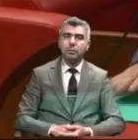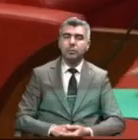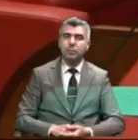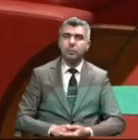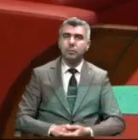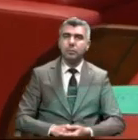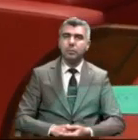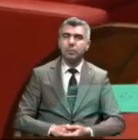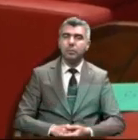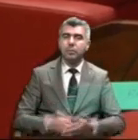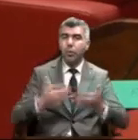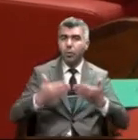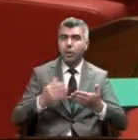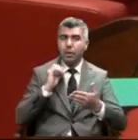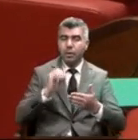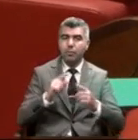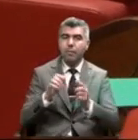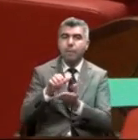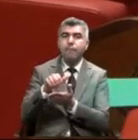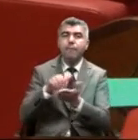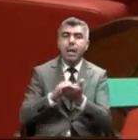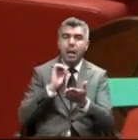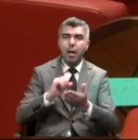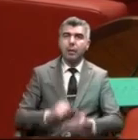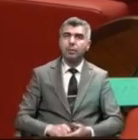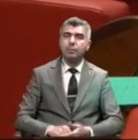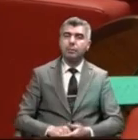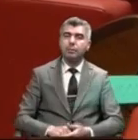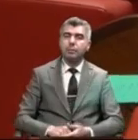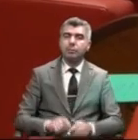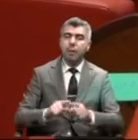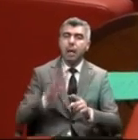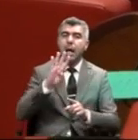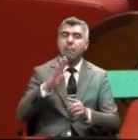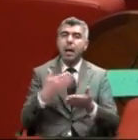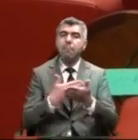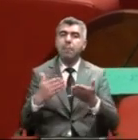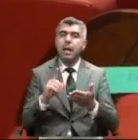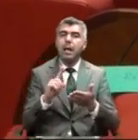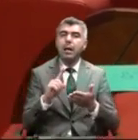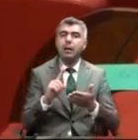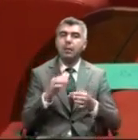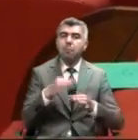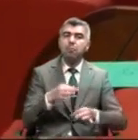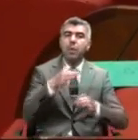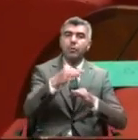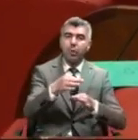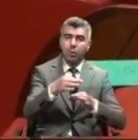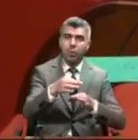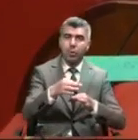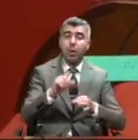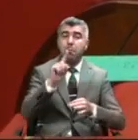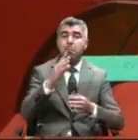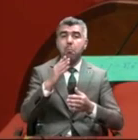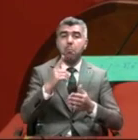ملي واحد القطاع فلاحي كان كيستهلك اربعه مليار نتاع المتر حطيت لهم مليار